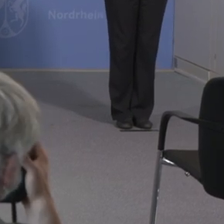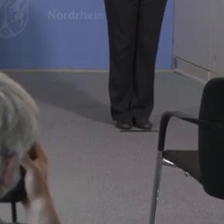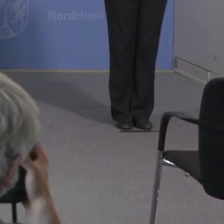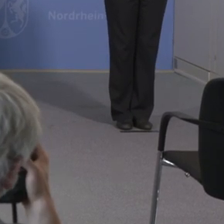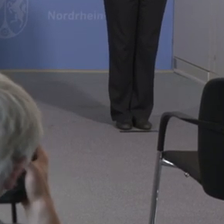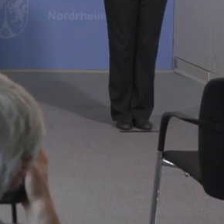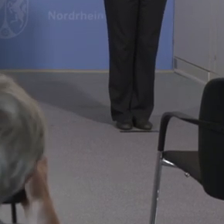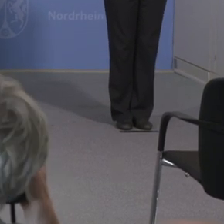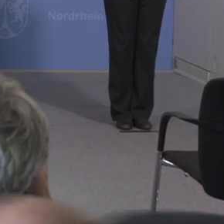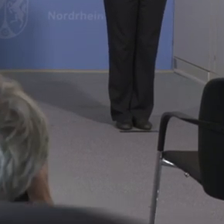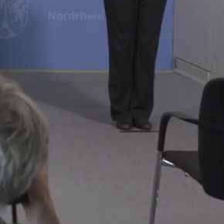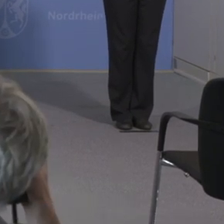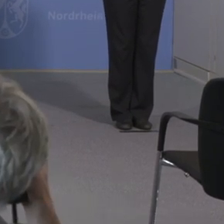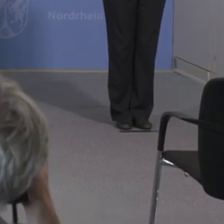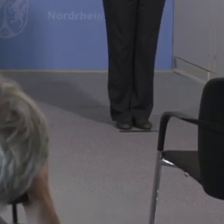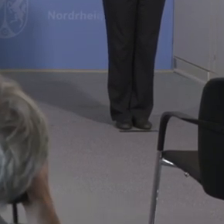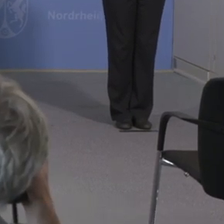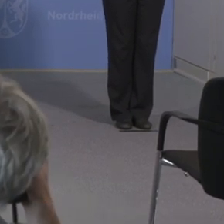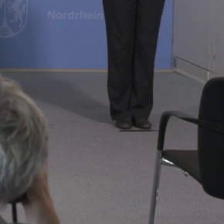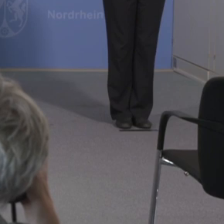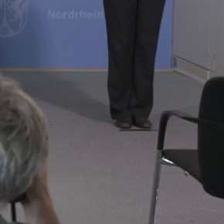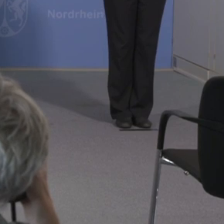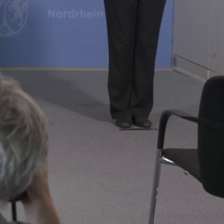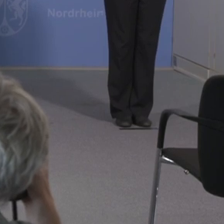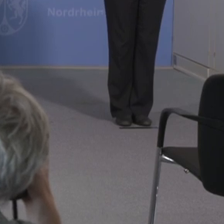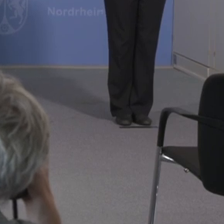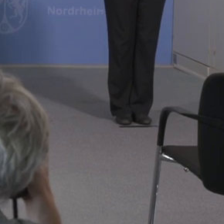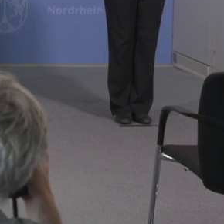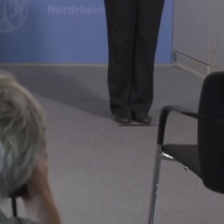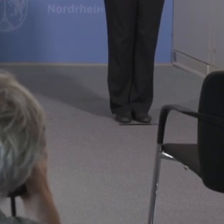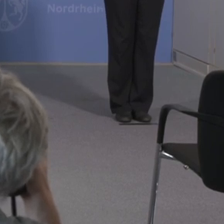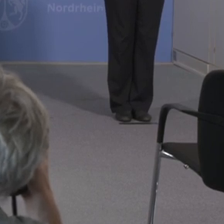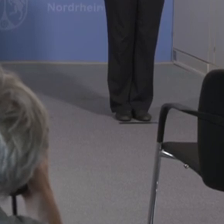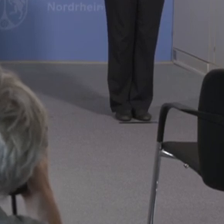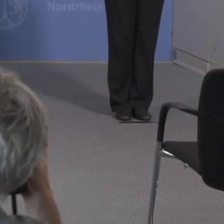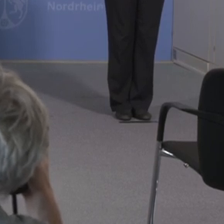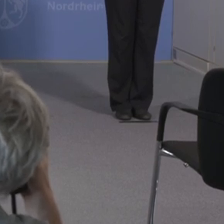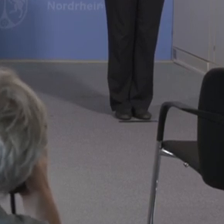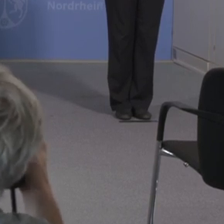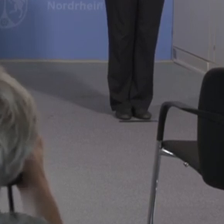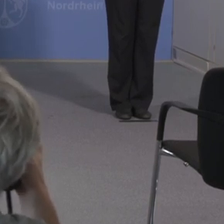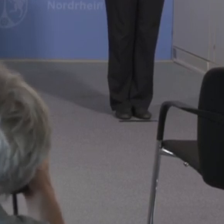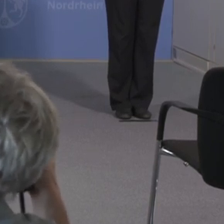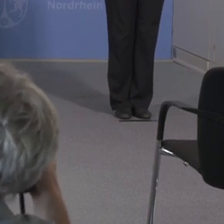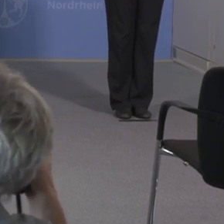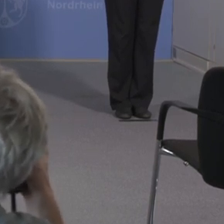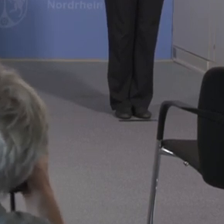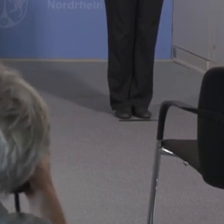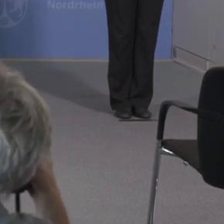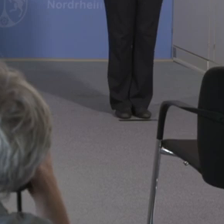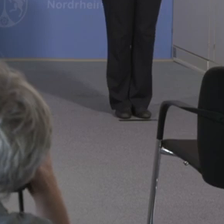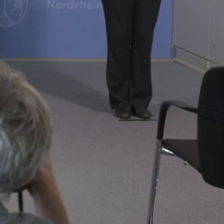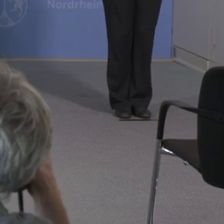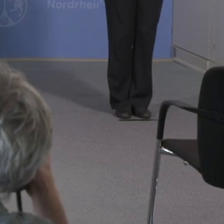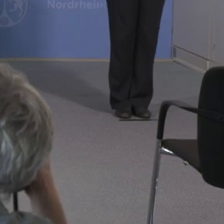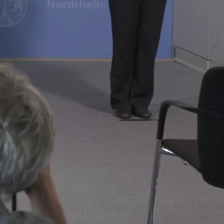dem Wirtschaftsminister Professor Dr. Andreas Pinkwart. Wie in den vergangenen Wochen ist es möglich, dass Sie Ihre Fragen als Journalisten uns auch an die bekannte E-Mail-Adresse